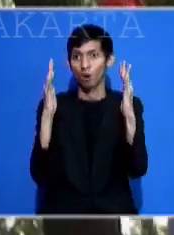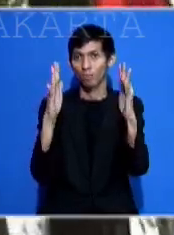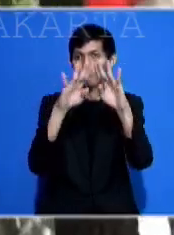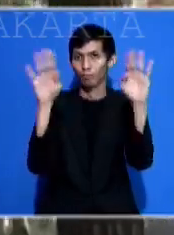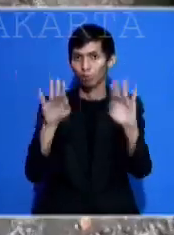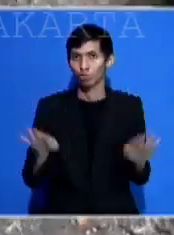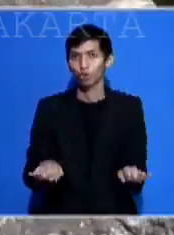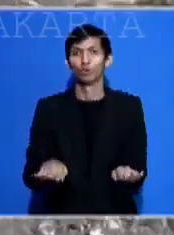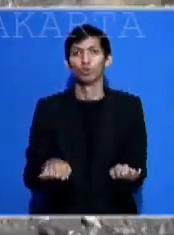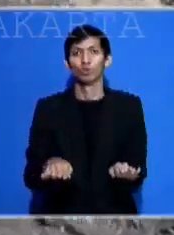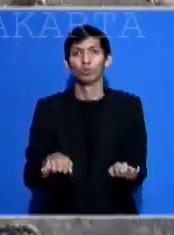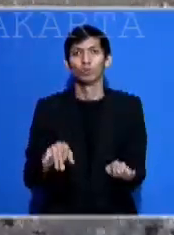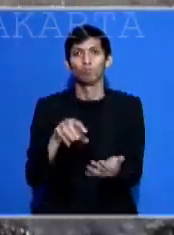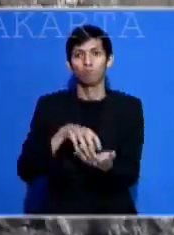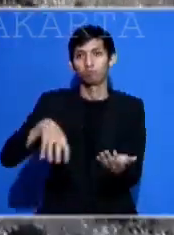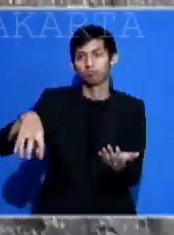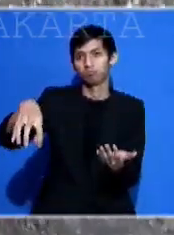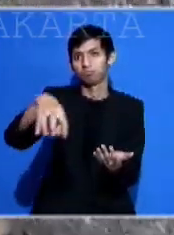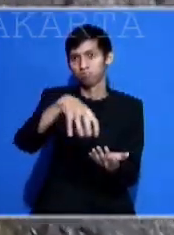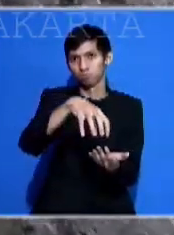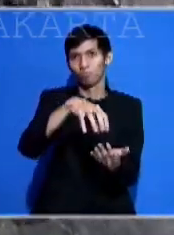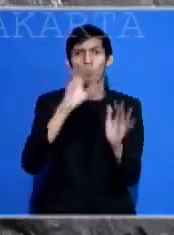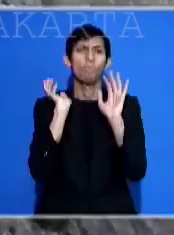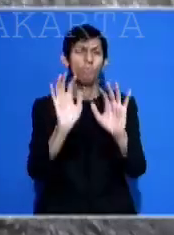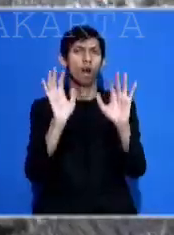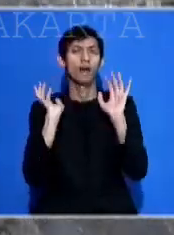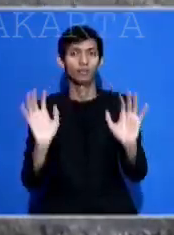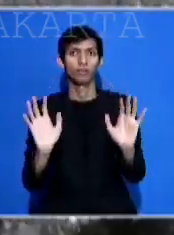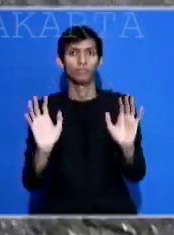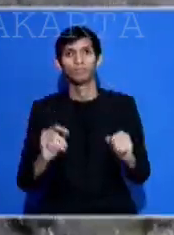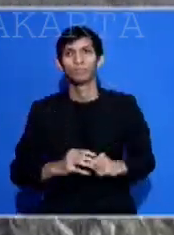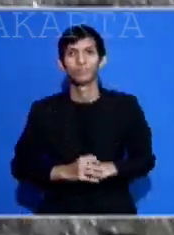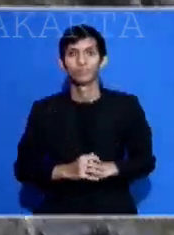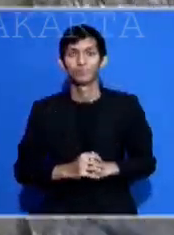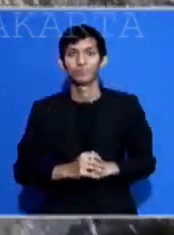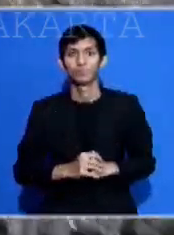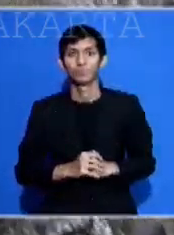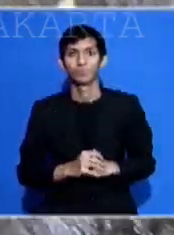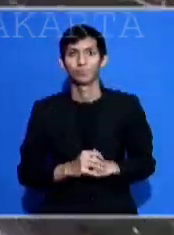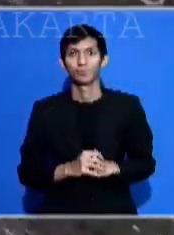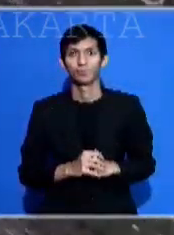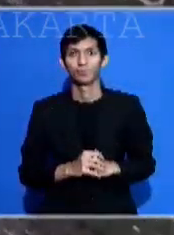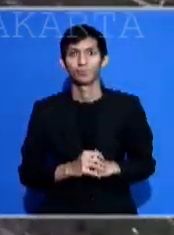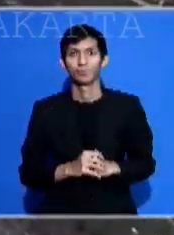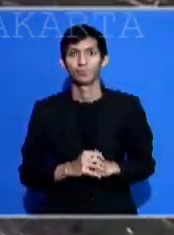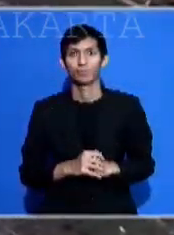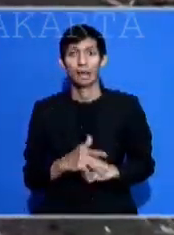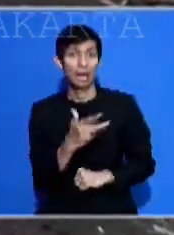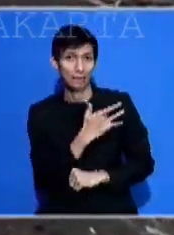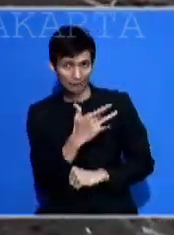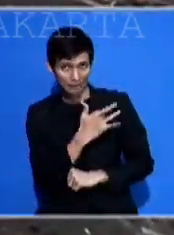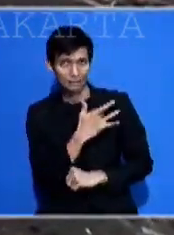mergi. Pelancong ingkang ngindangi papan menika ketang atau satos jalaran kawontenan merginipun ingkang njulek sarta lunyu menawi bibar